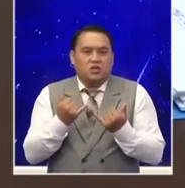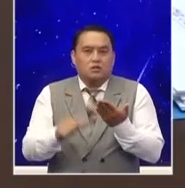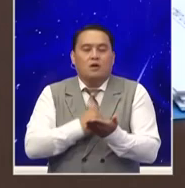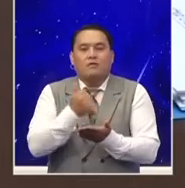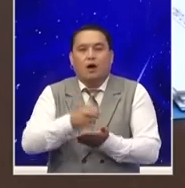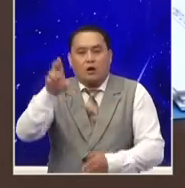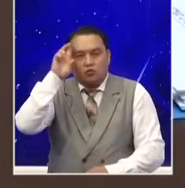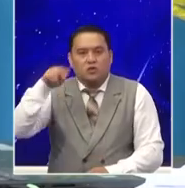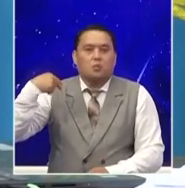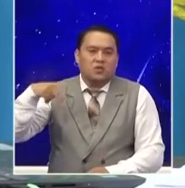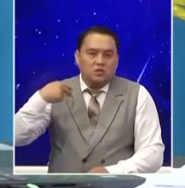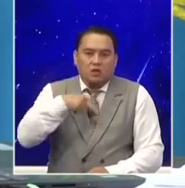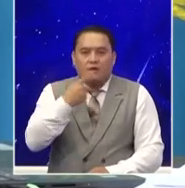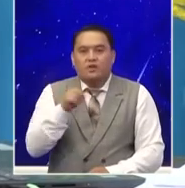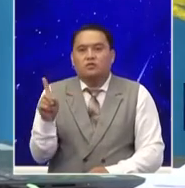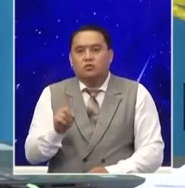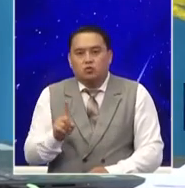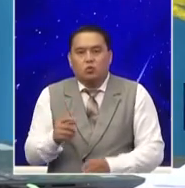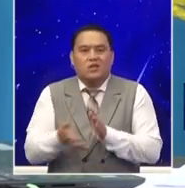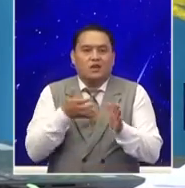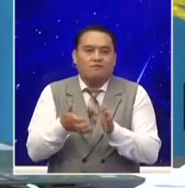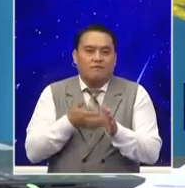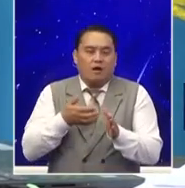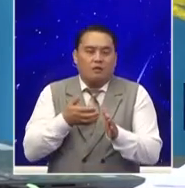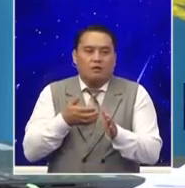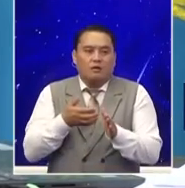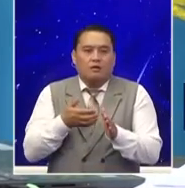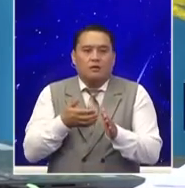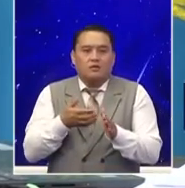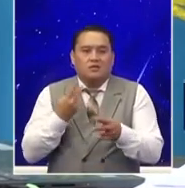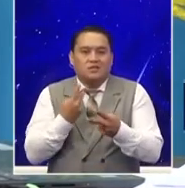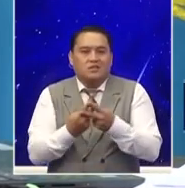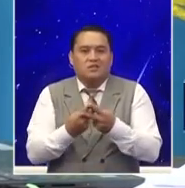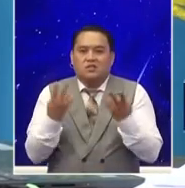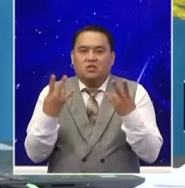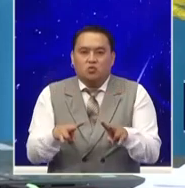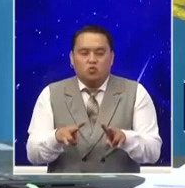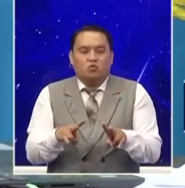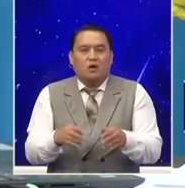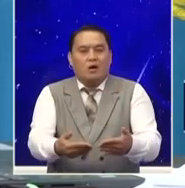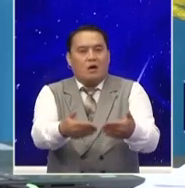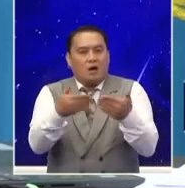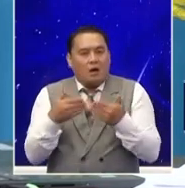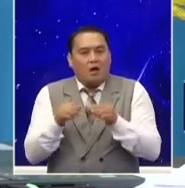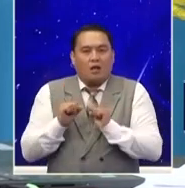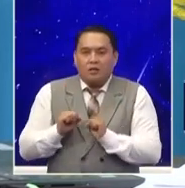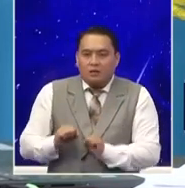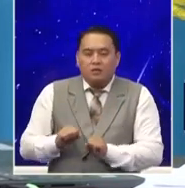и президент говорят о том, что не хватать, не сажать, а именно превентивную работу. Иногда